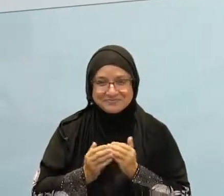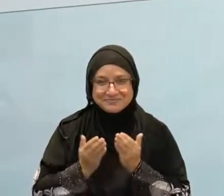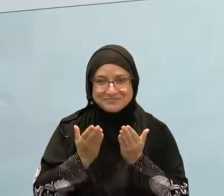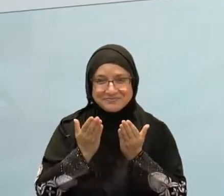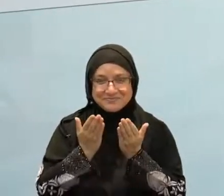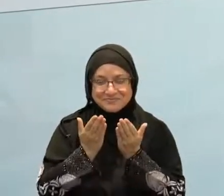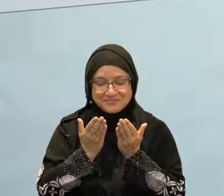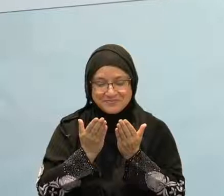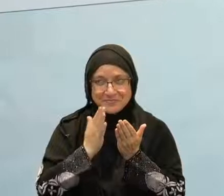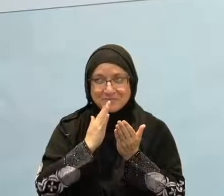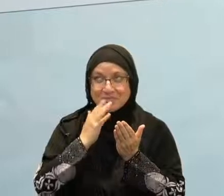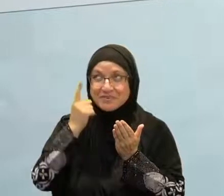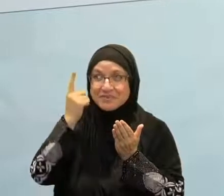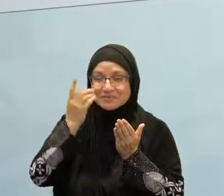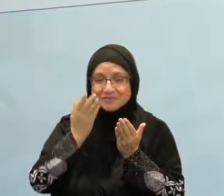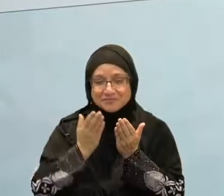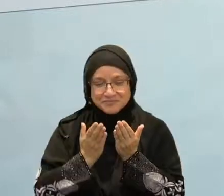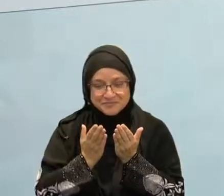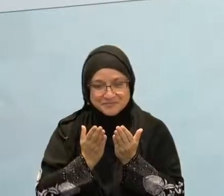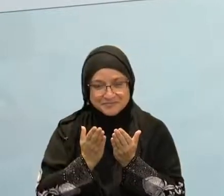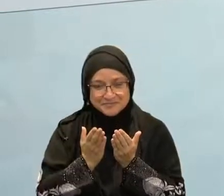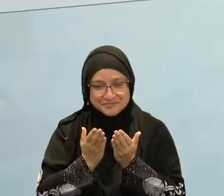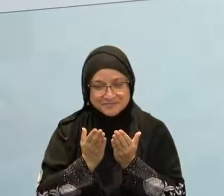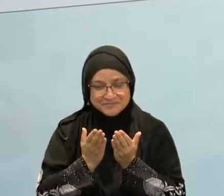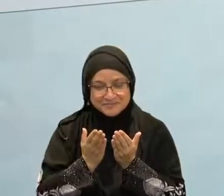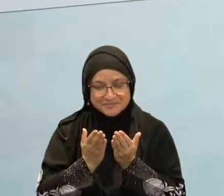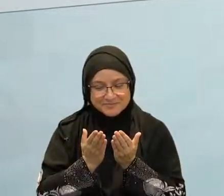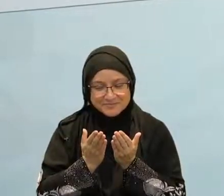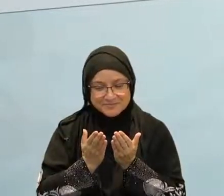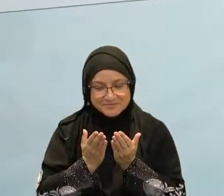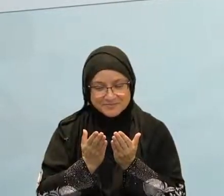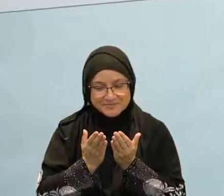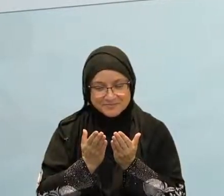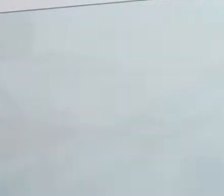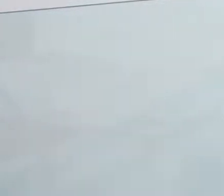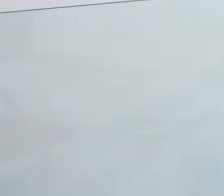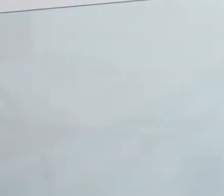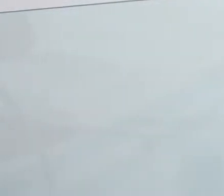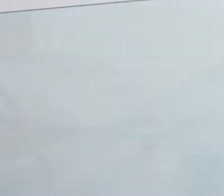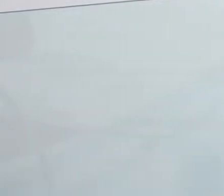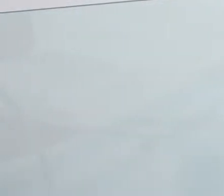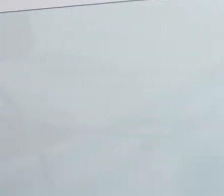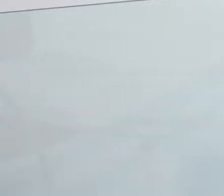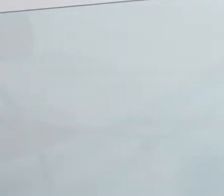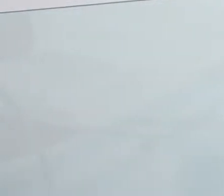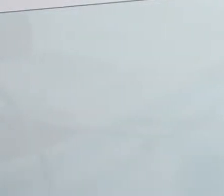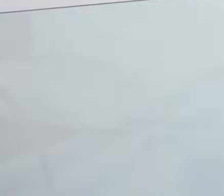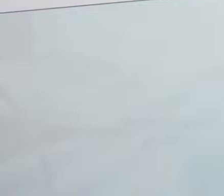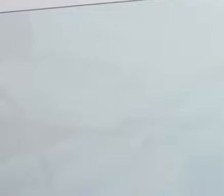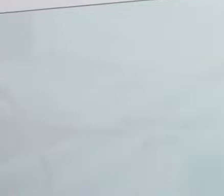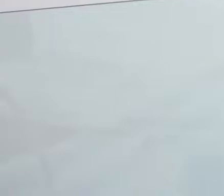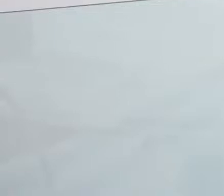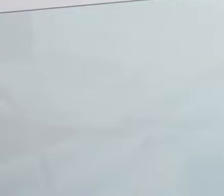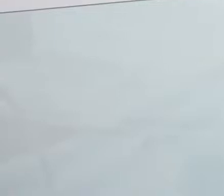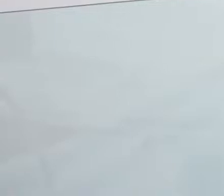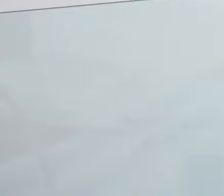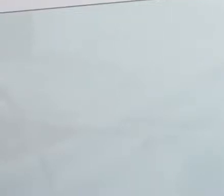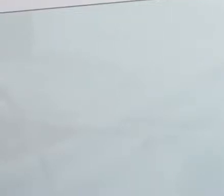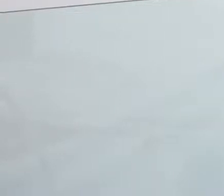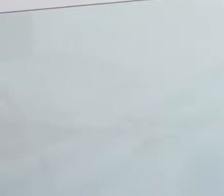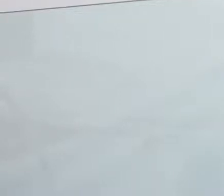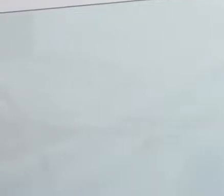والمسلمات الأحياء منهم والأموات إنك سميع قريب والمجيب والدعوات اللهم اخفر لنا وارحمنا واعفو عنا ولا تعذبنا